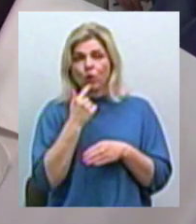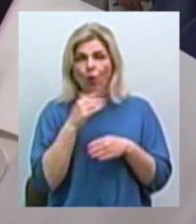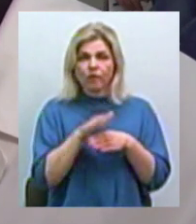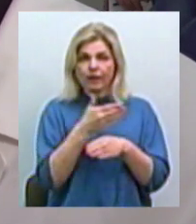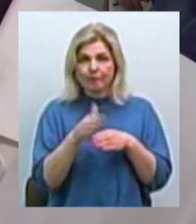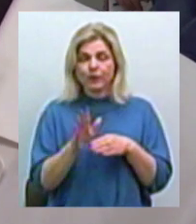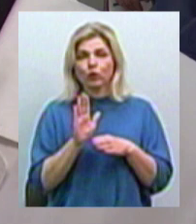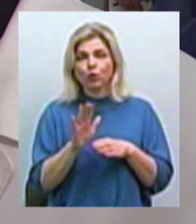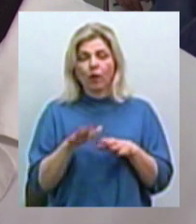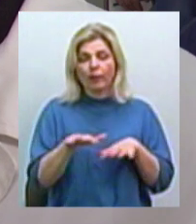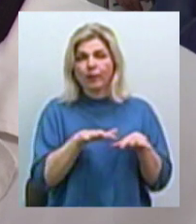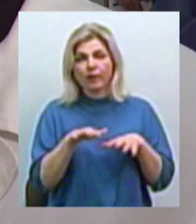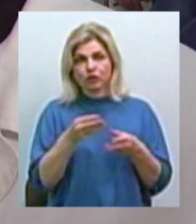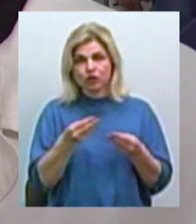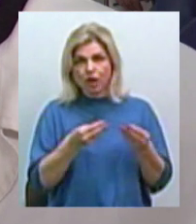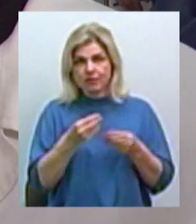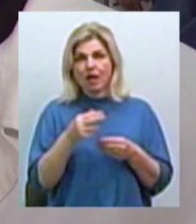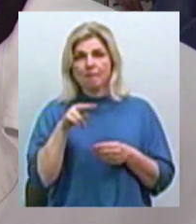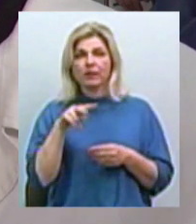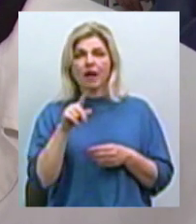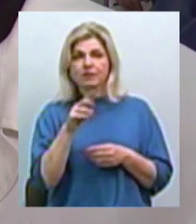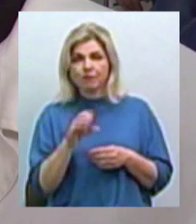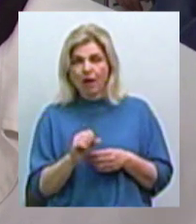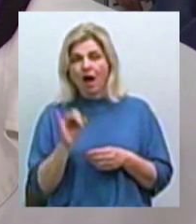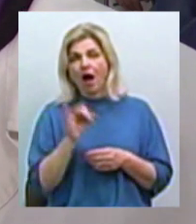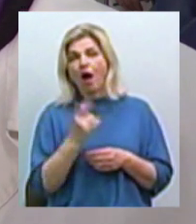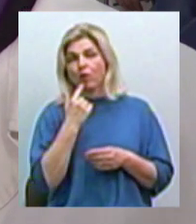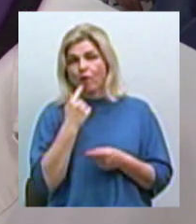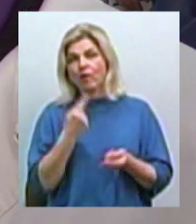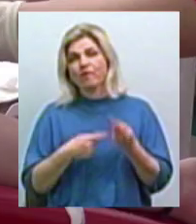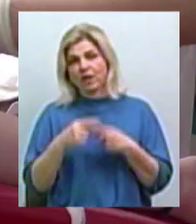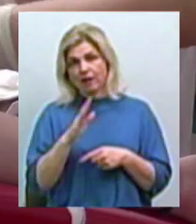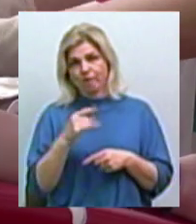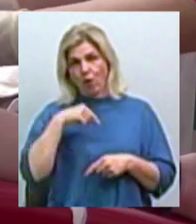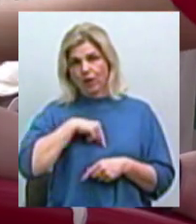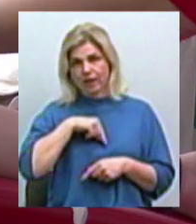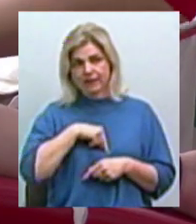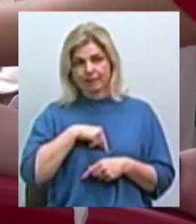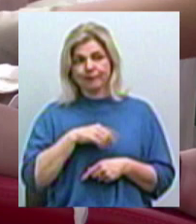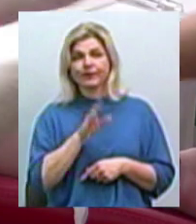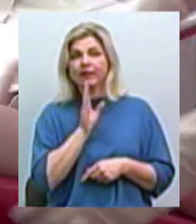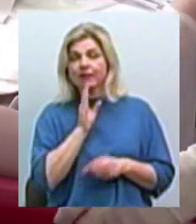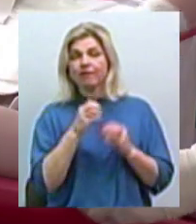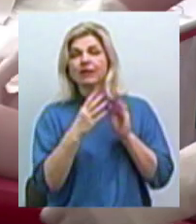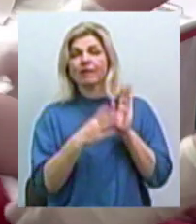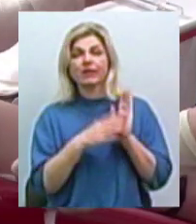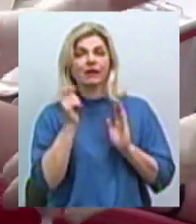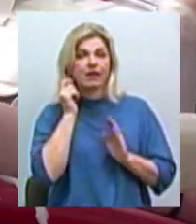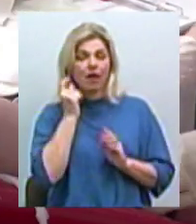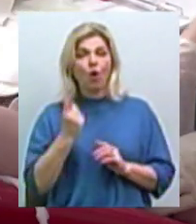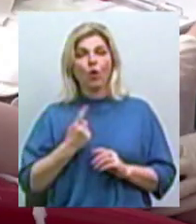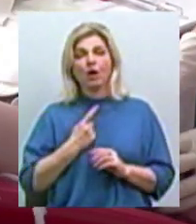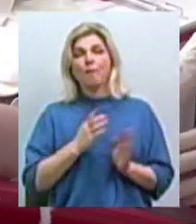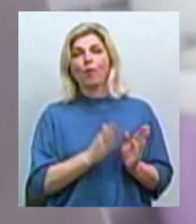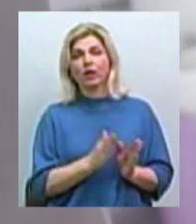лише рідка частина – плазма. Решта – еритроцитна маса – повертається в організм. 19-річна Анастасія Чмишук охороняє